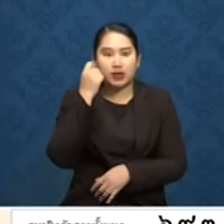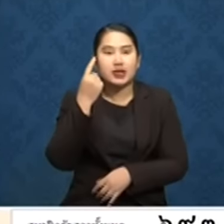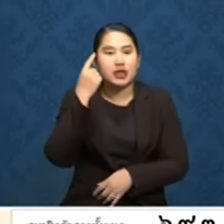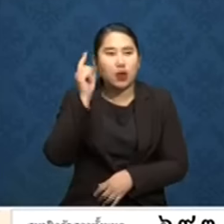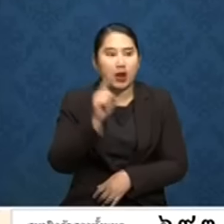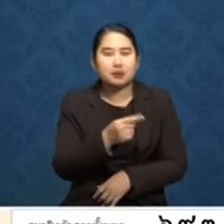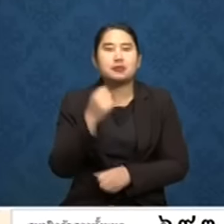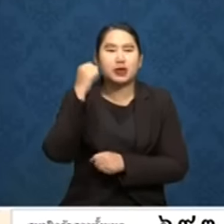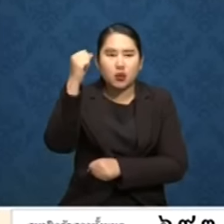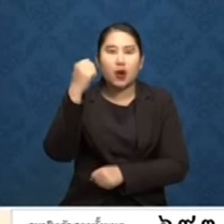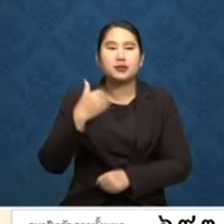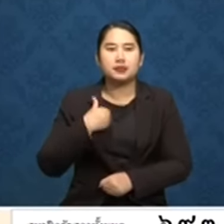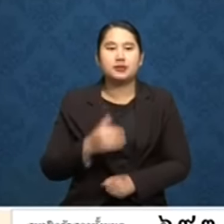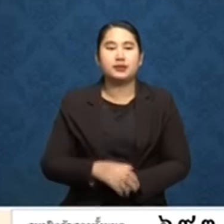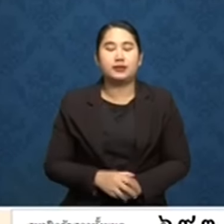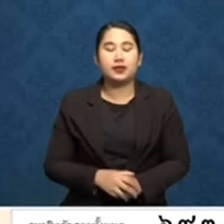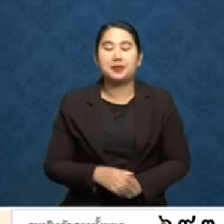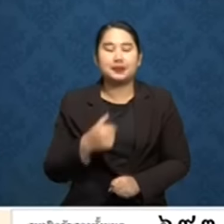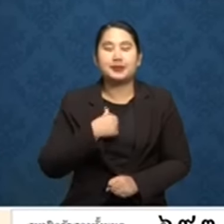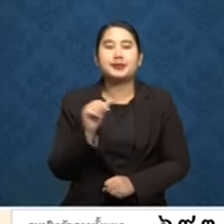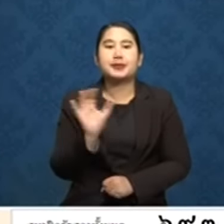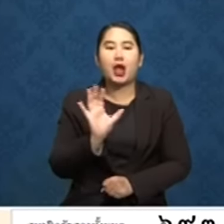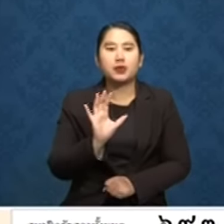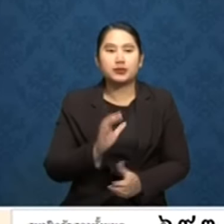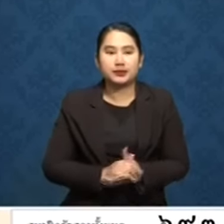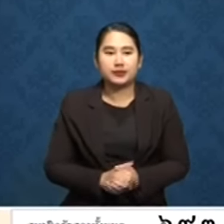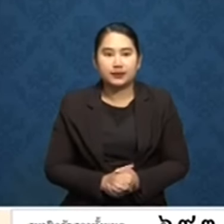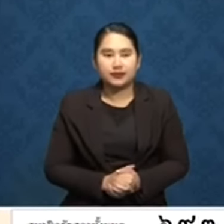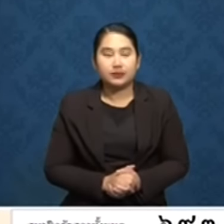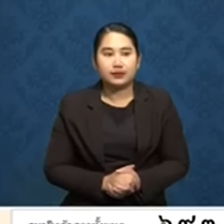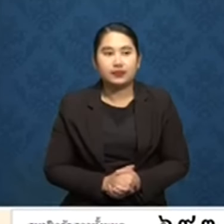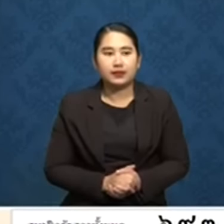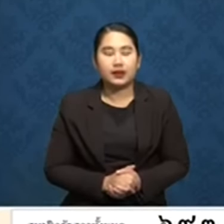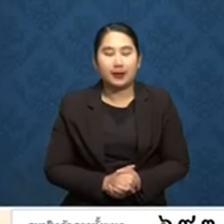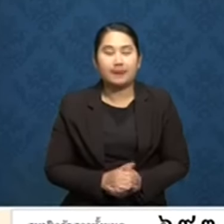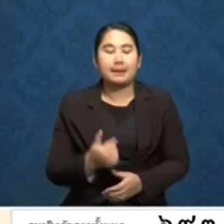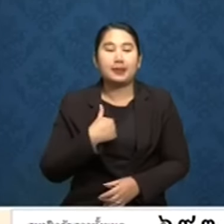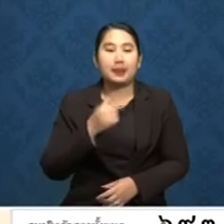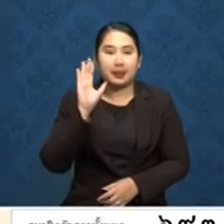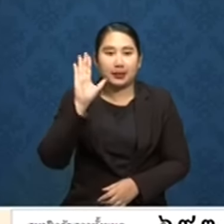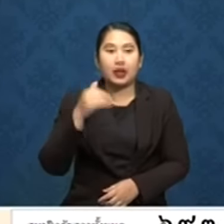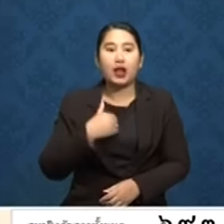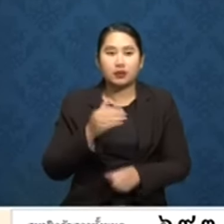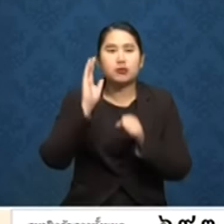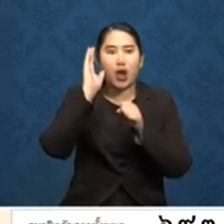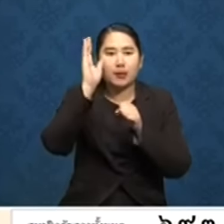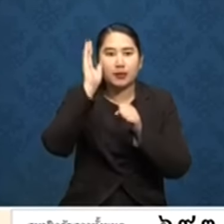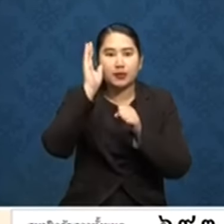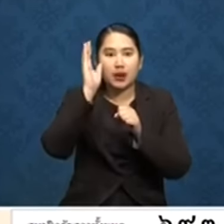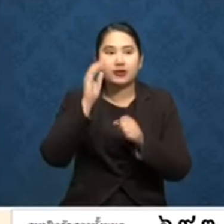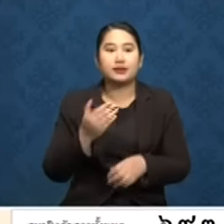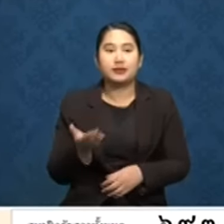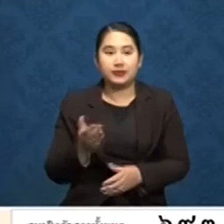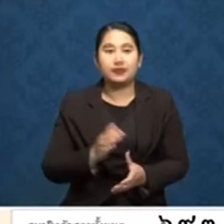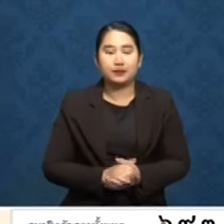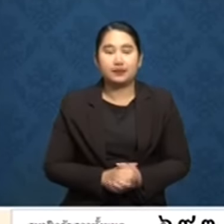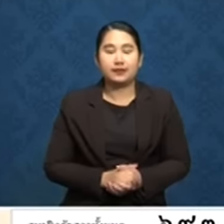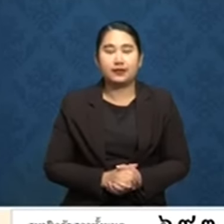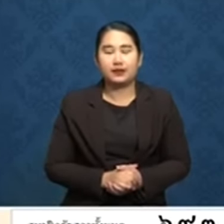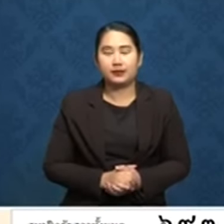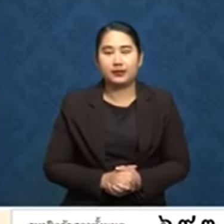งผมไม่อยากให้ใช้ ท ่ านประธานครับ อันนี้ไป คือเราเวลาเราอภิปรายถึง เจิญคุณจิรัตครับเจิ